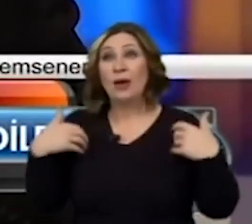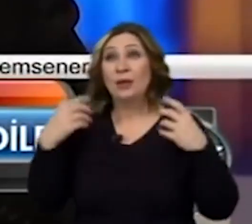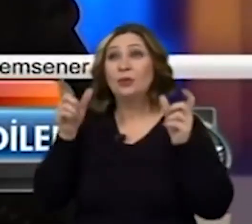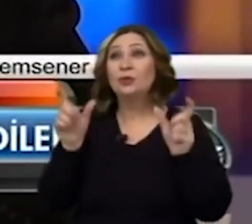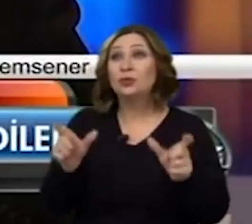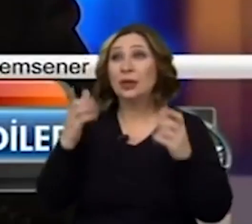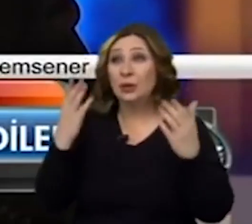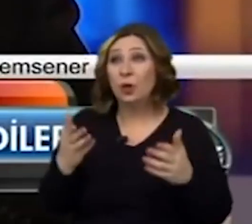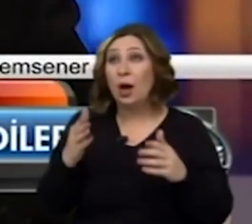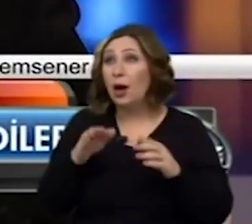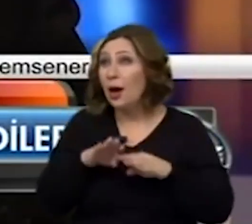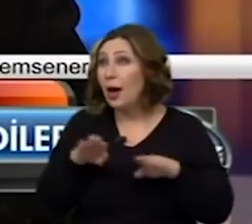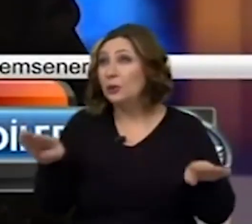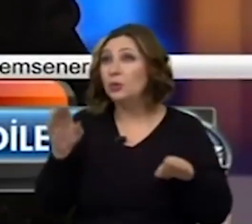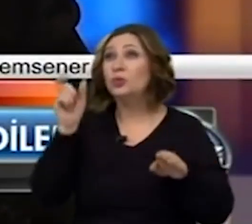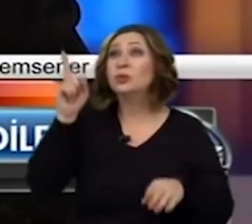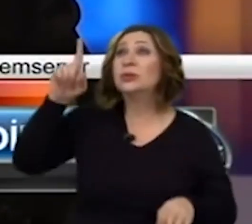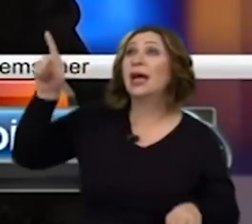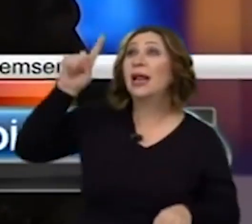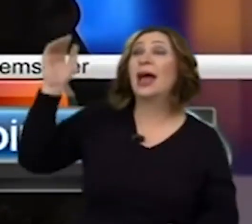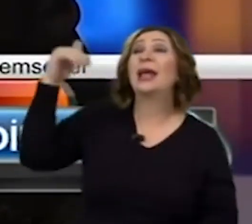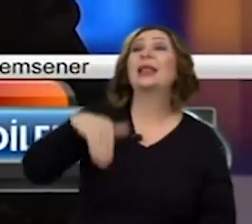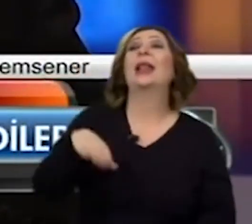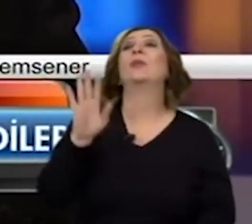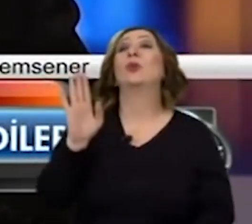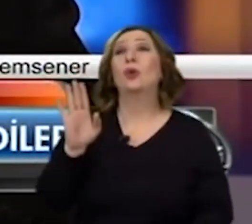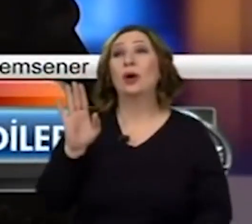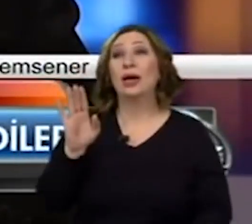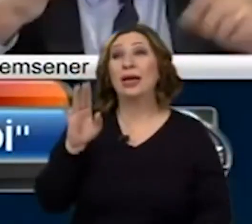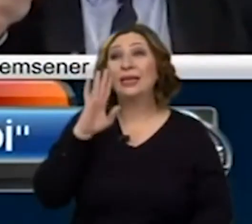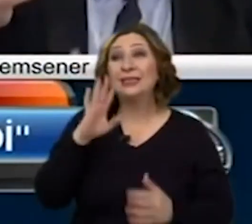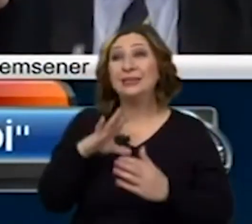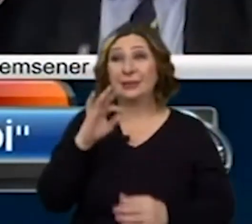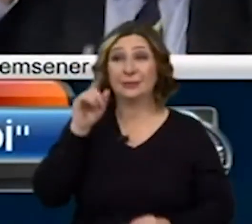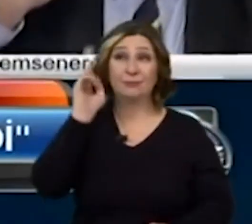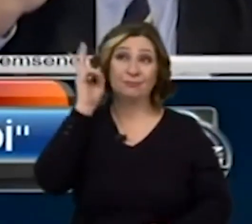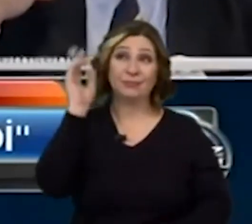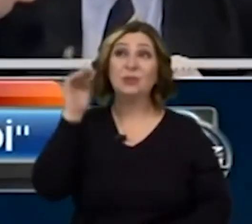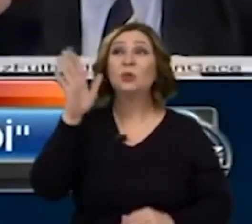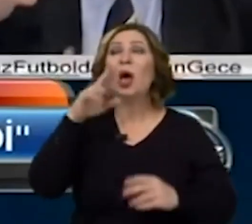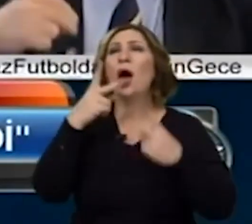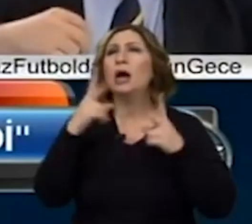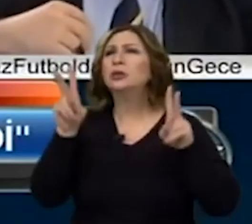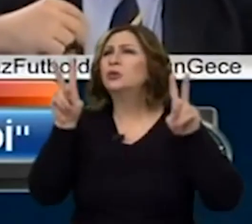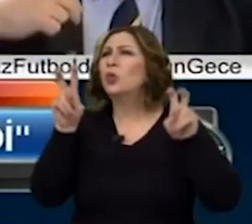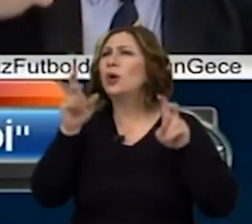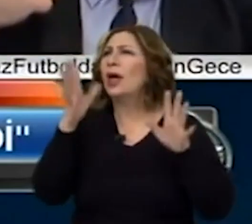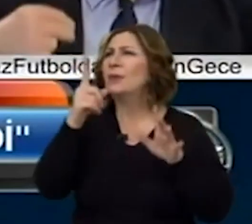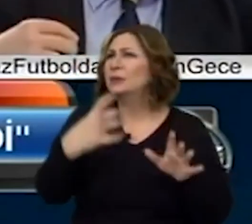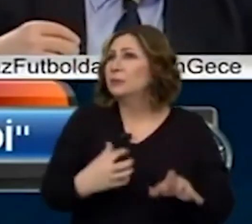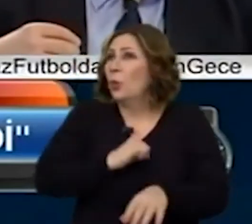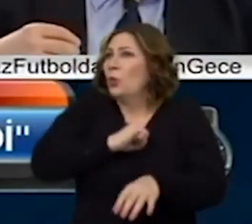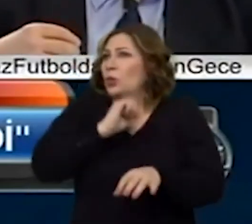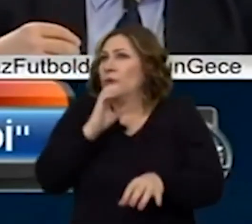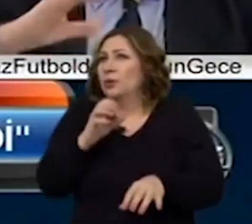kuruluşları da kabul ediyor. Artık uzaylılar gelmiyor. Uzaylılar insan kılığında. Fakat sonra açtığın konu galiba seni biraz